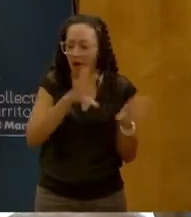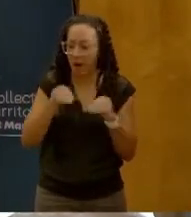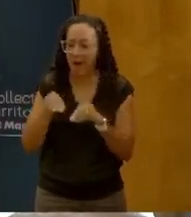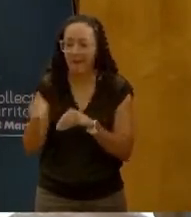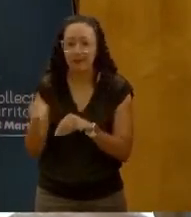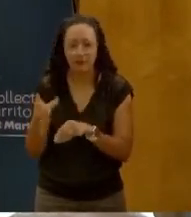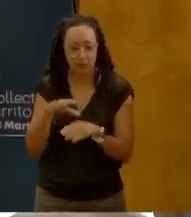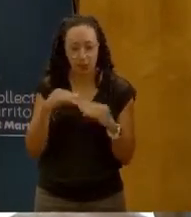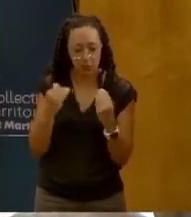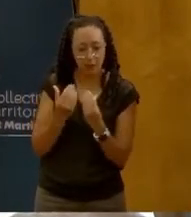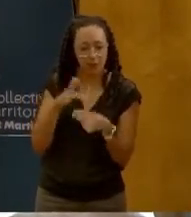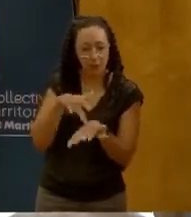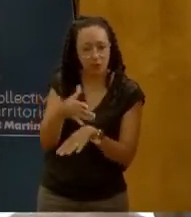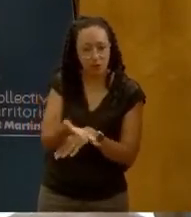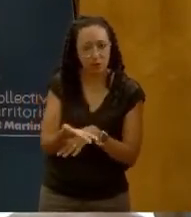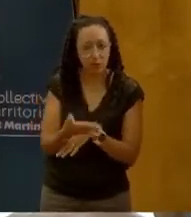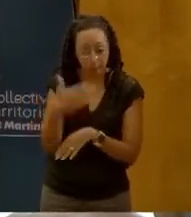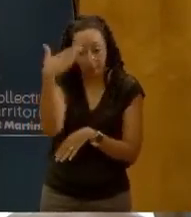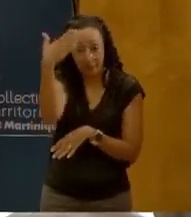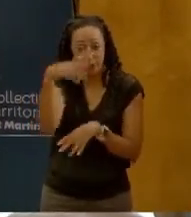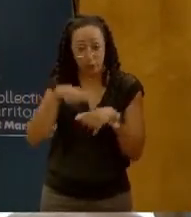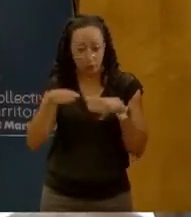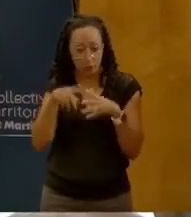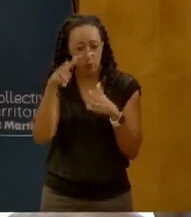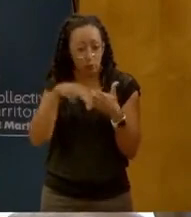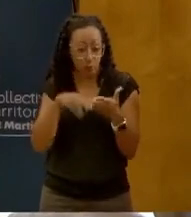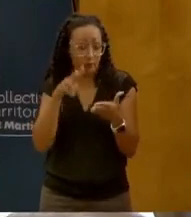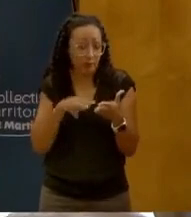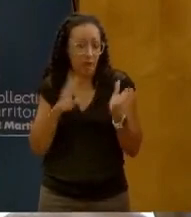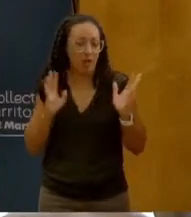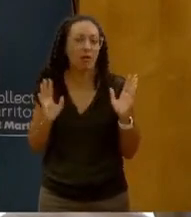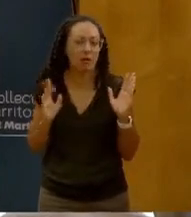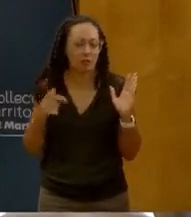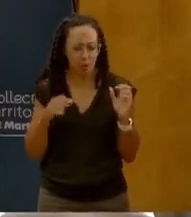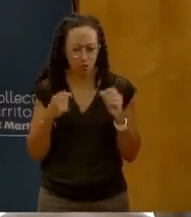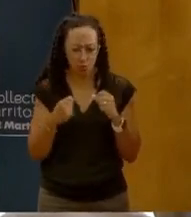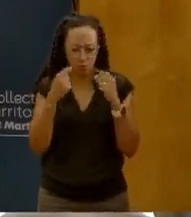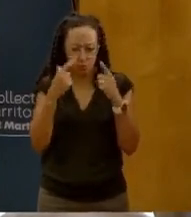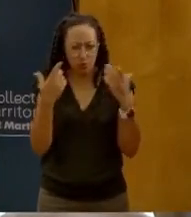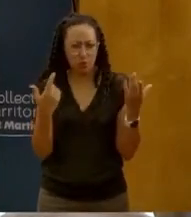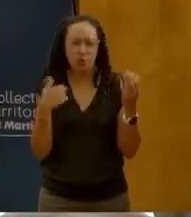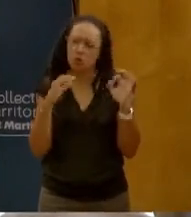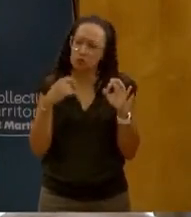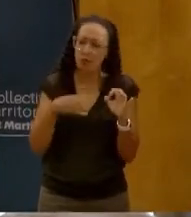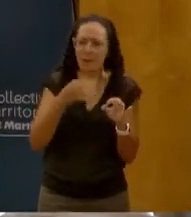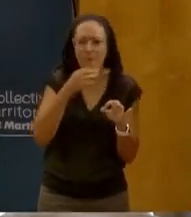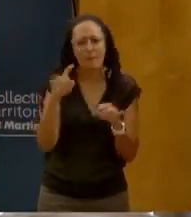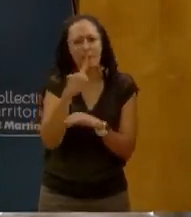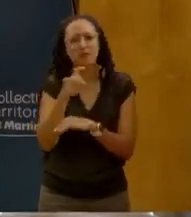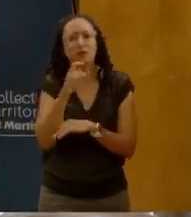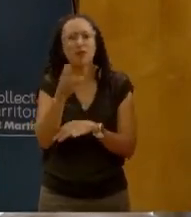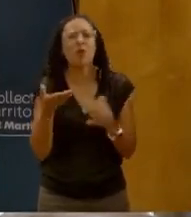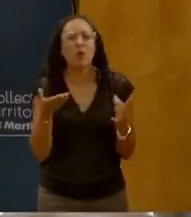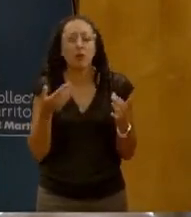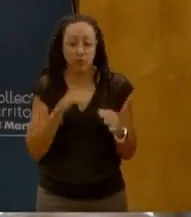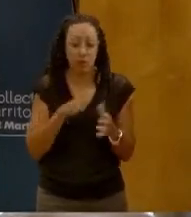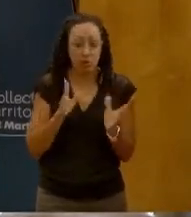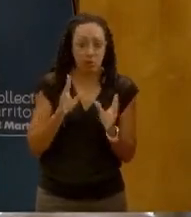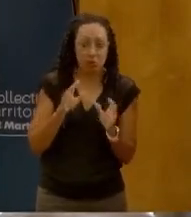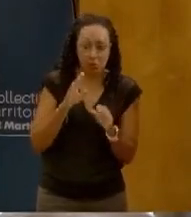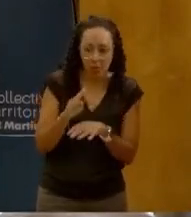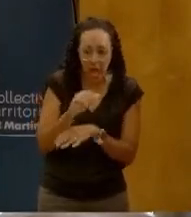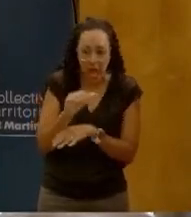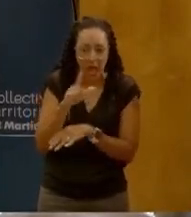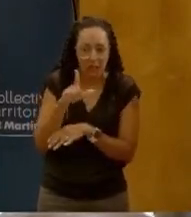CTM. Si ce que j'ai lu était vrai. Je me suis d'ailleurs étonné, je comptais poser la question, parce que est-ce qu'il y a un bail? Parce